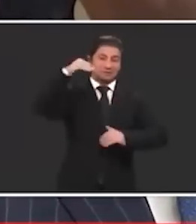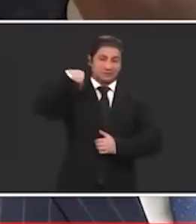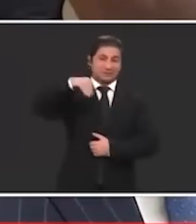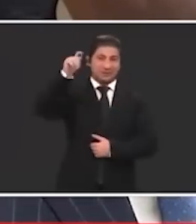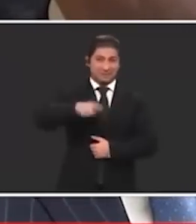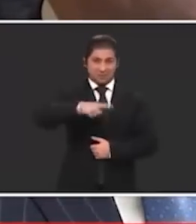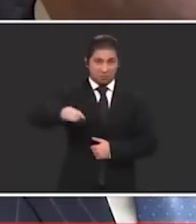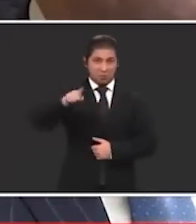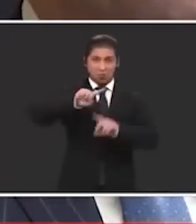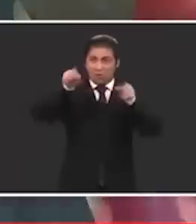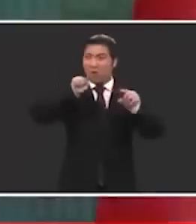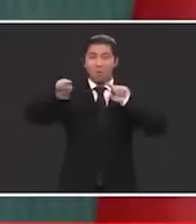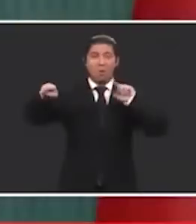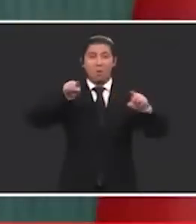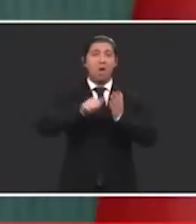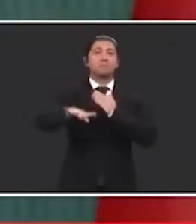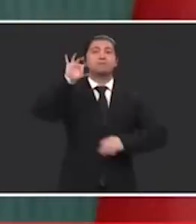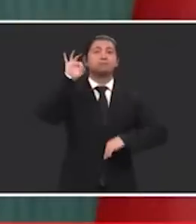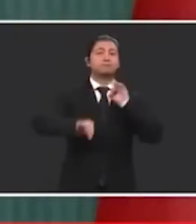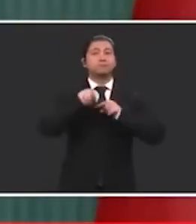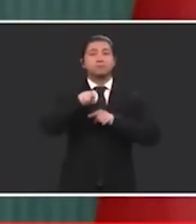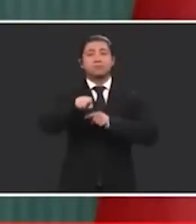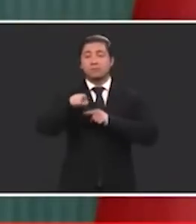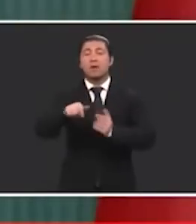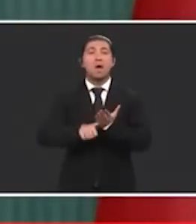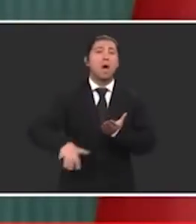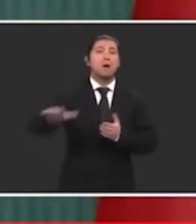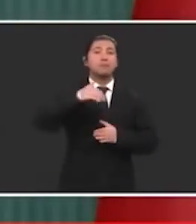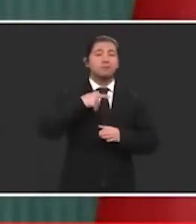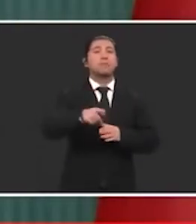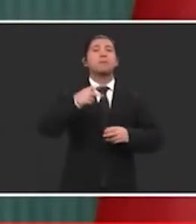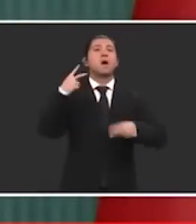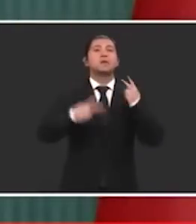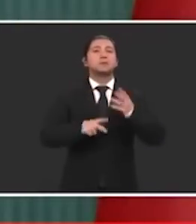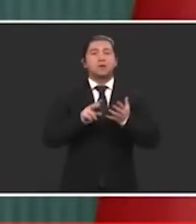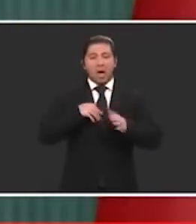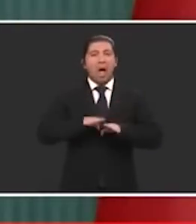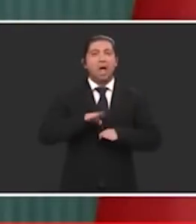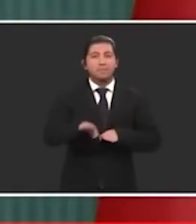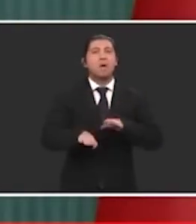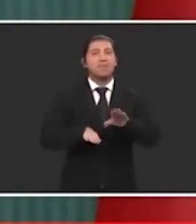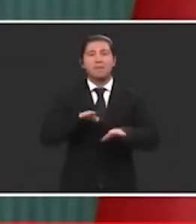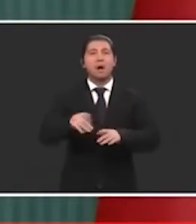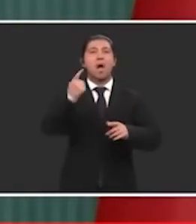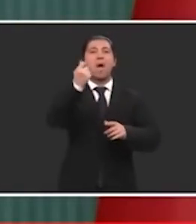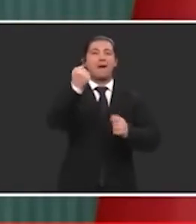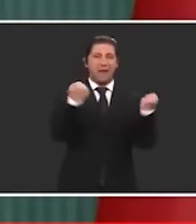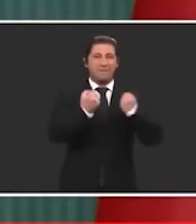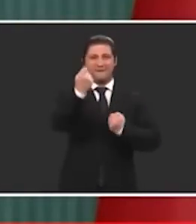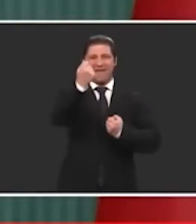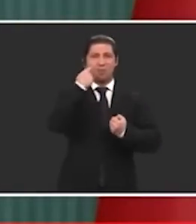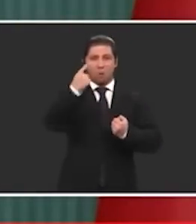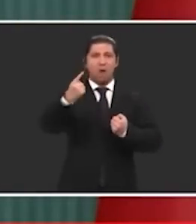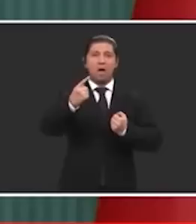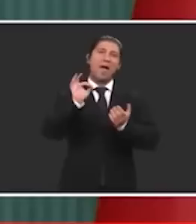eden bayilere yönelik denetimlere kadar attığımız çeşitli adımlarla otomobil piyasasındaki